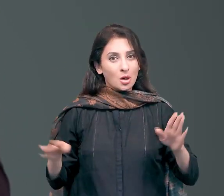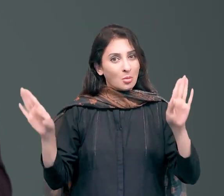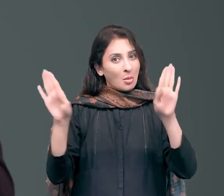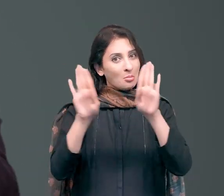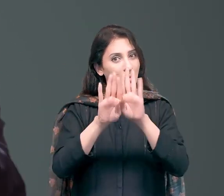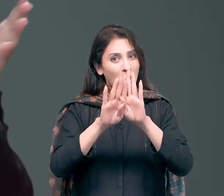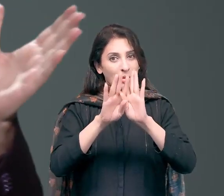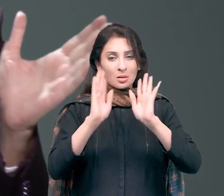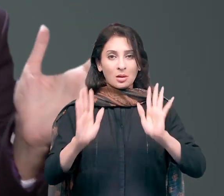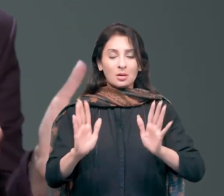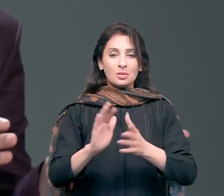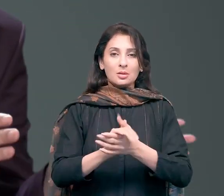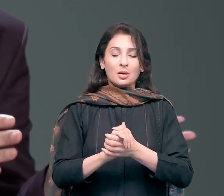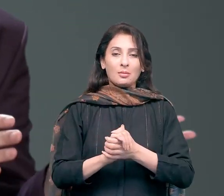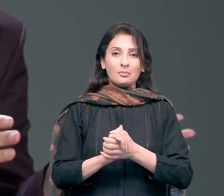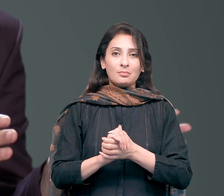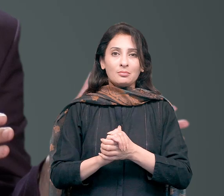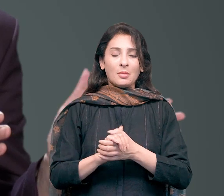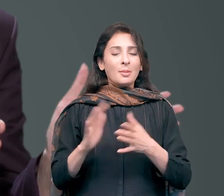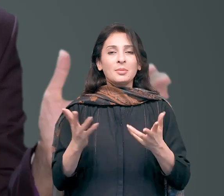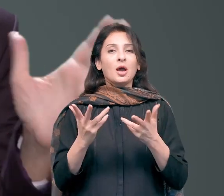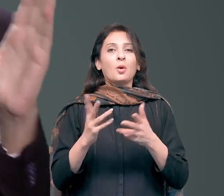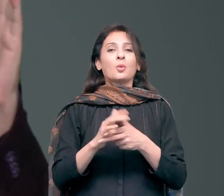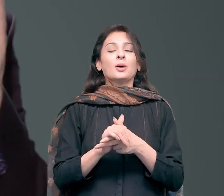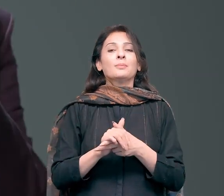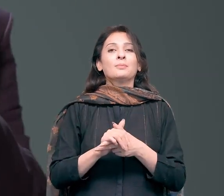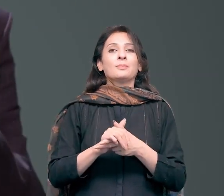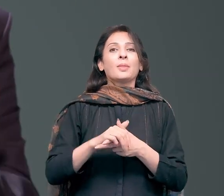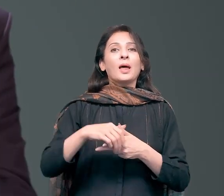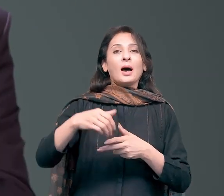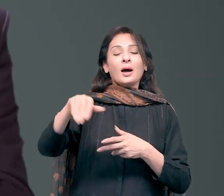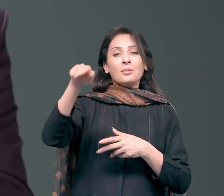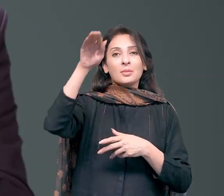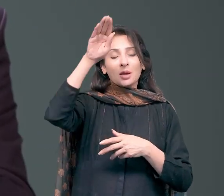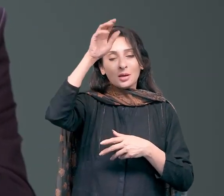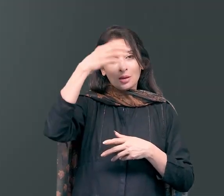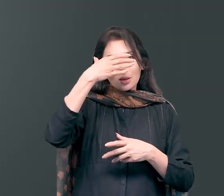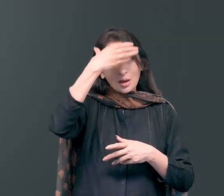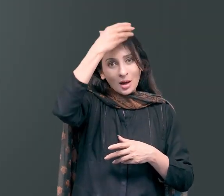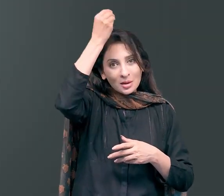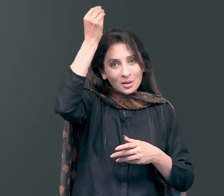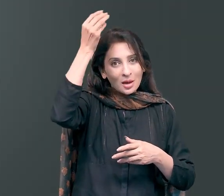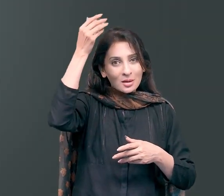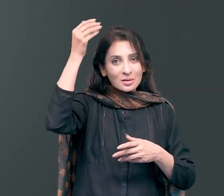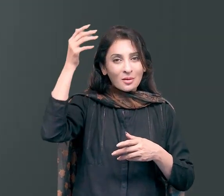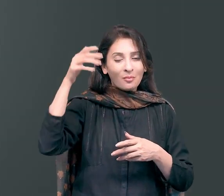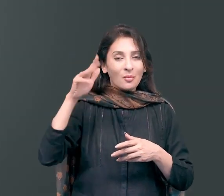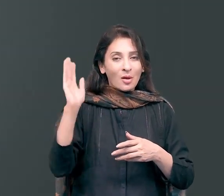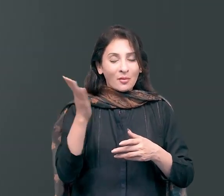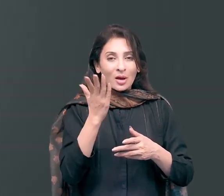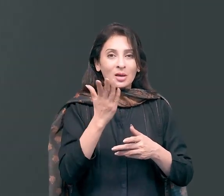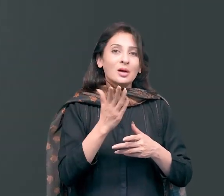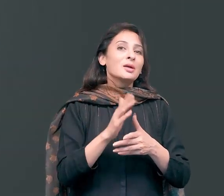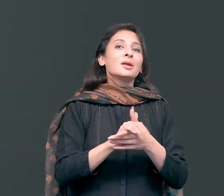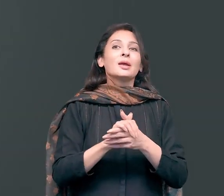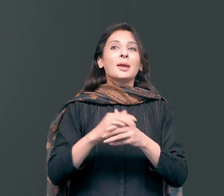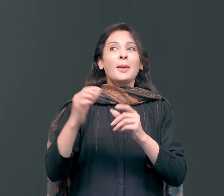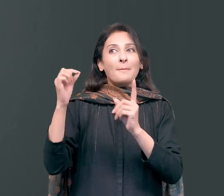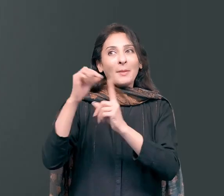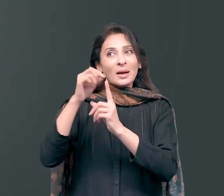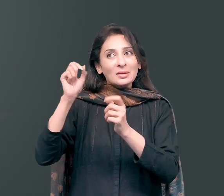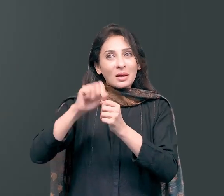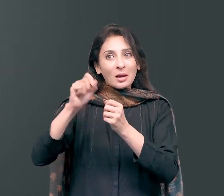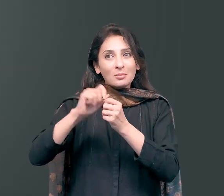گیا۔ ادھر قائد اعظم محمد علی جناح قرارداد لاہور پیش کر کے پاکستان کا مطالبہ